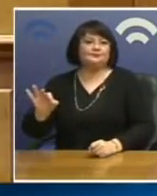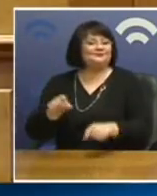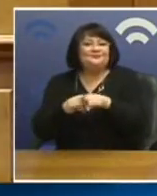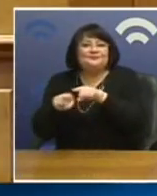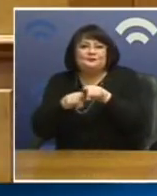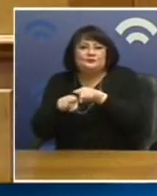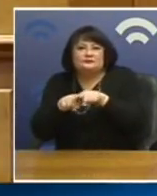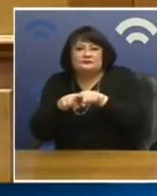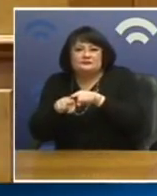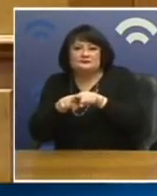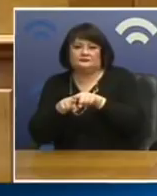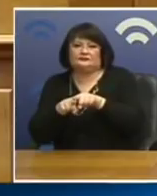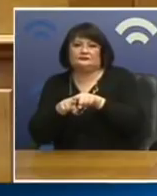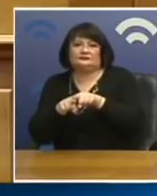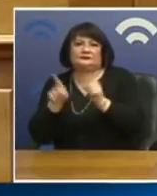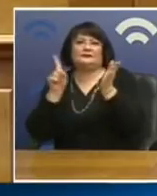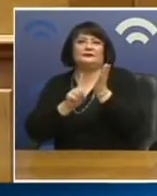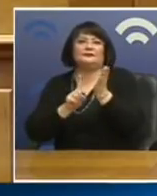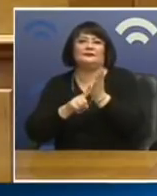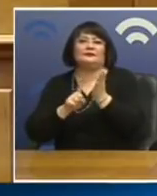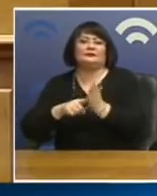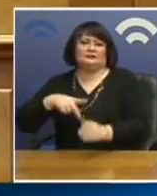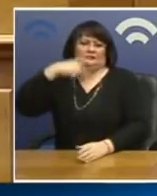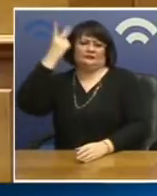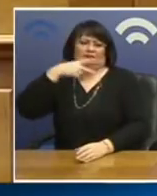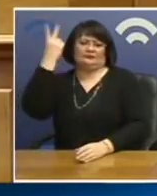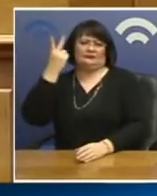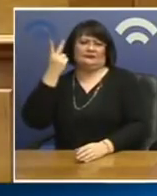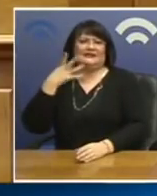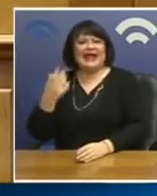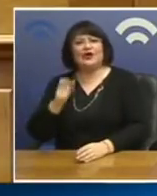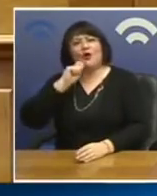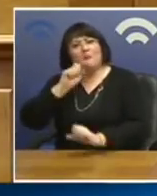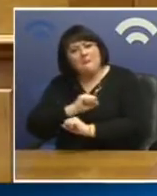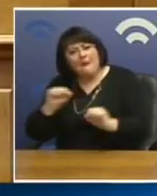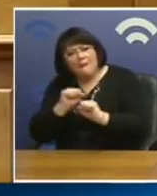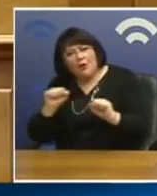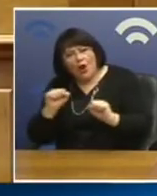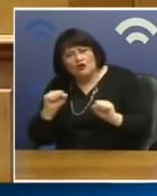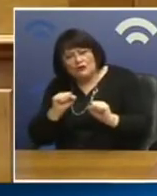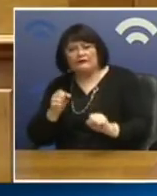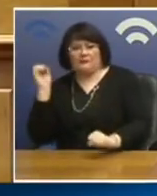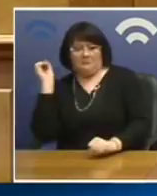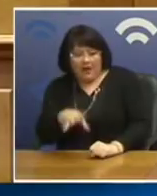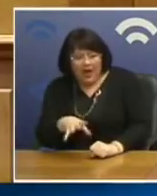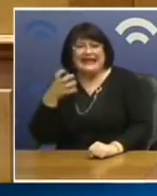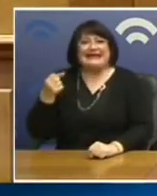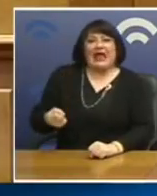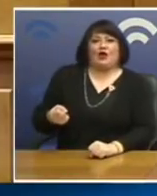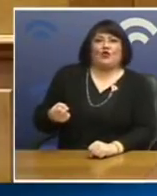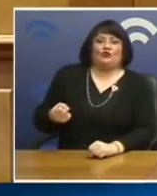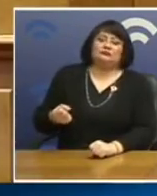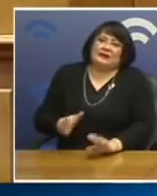την ανομία της κατοχής ή της ρήψης Μολότοφ. Ο σκοπός σας ήταν